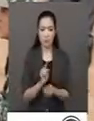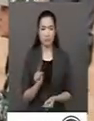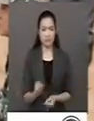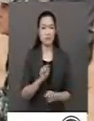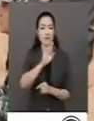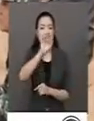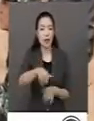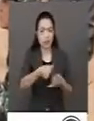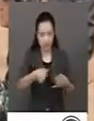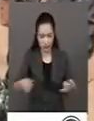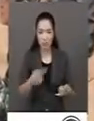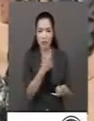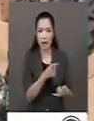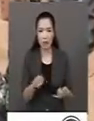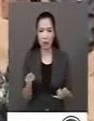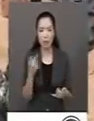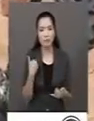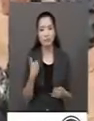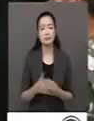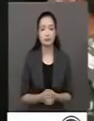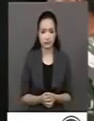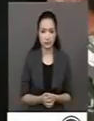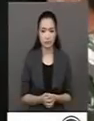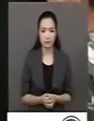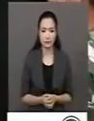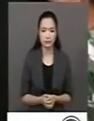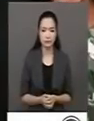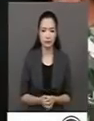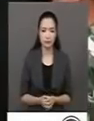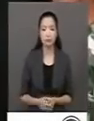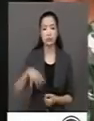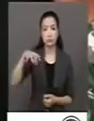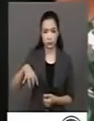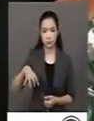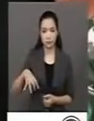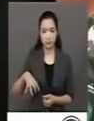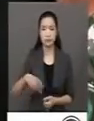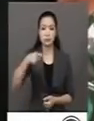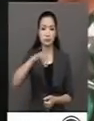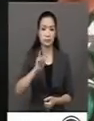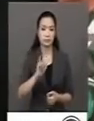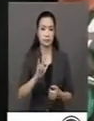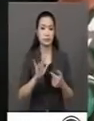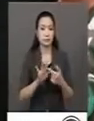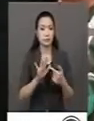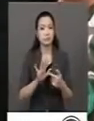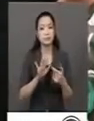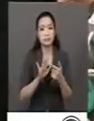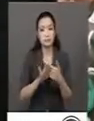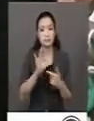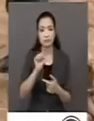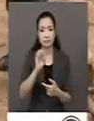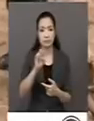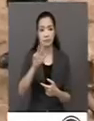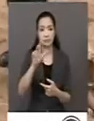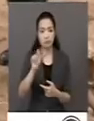ซึ่งก็เป็นผู้ที่คอยรายงานความคืบหน้านะครับหน่วยพญาเสือได้รับร้องเรียนมาก่อนหน้านี้ว่ามีการน